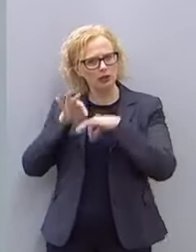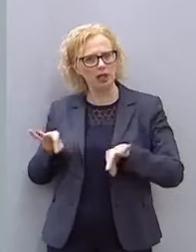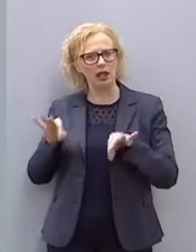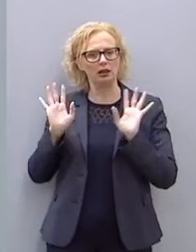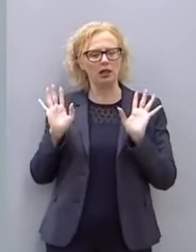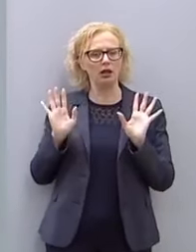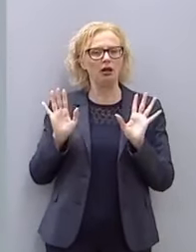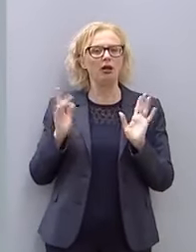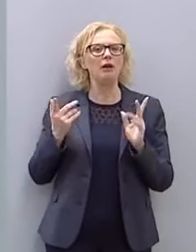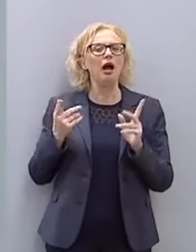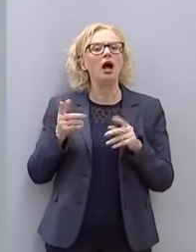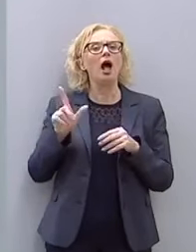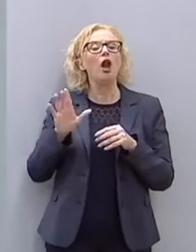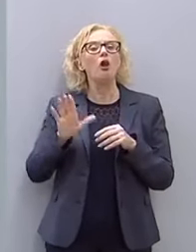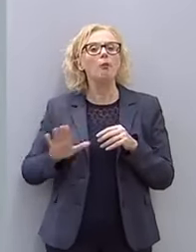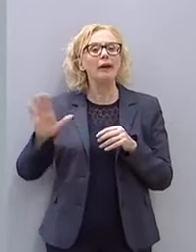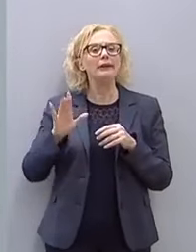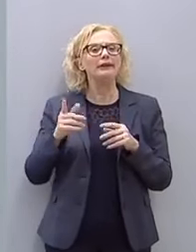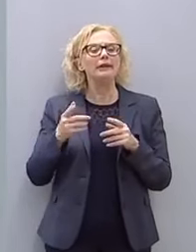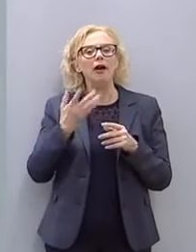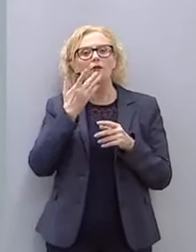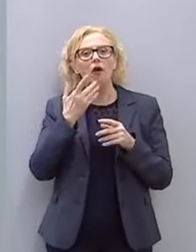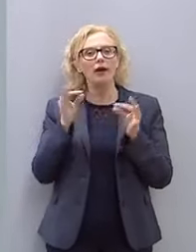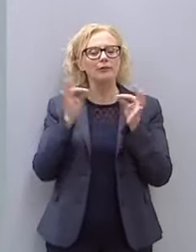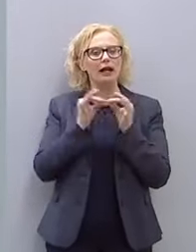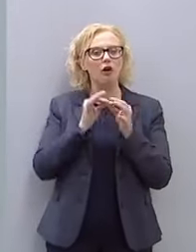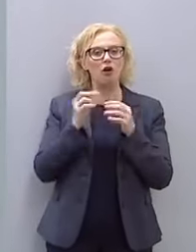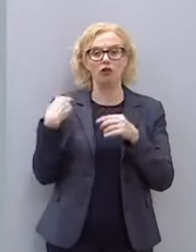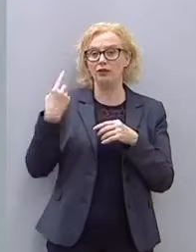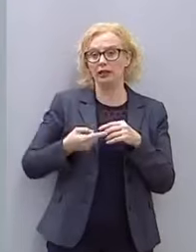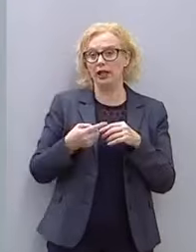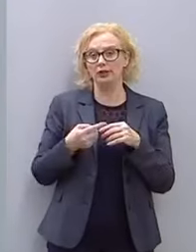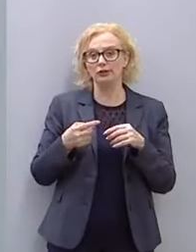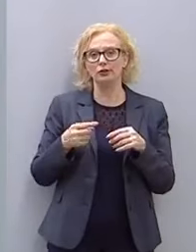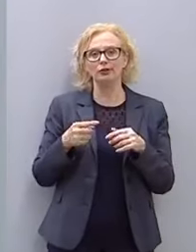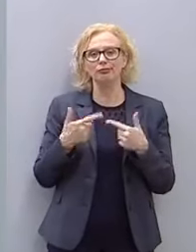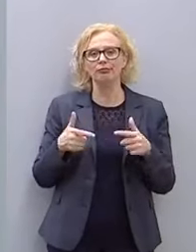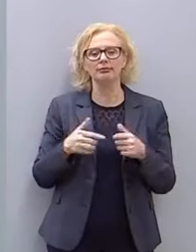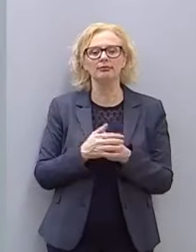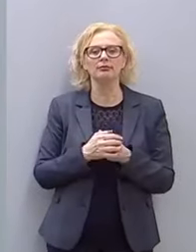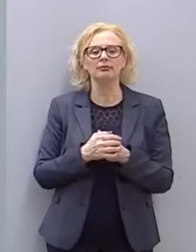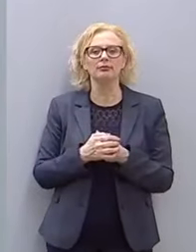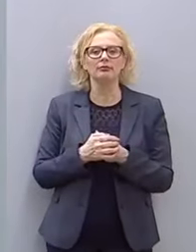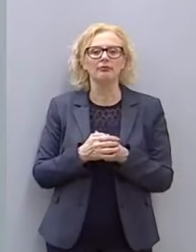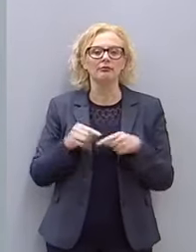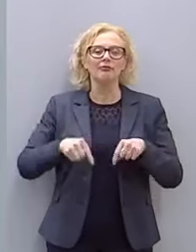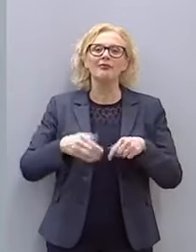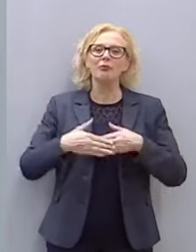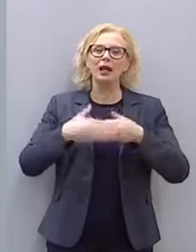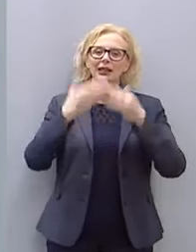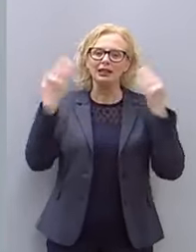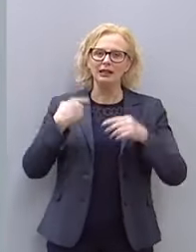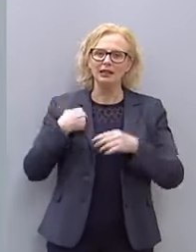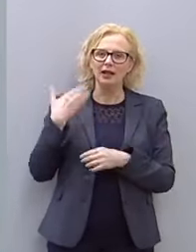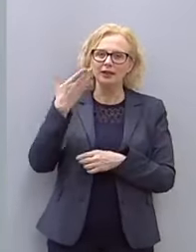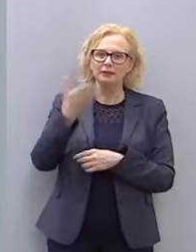della lombardi non c'è apertura su un accordo di questo tipo stamattina sono stato a